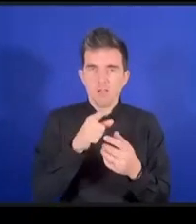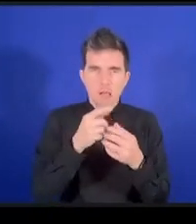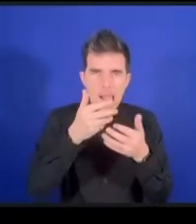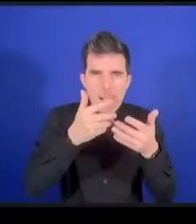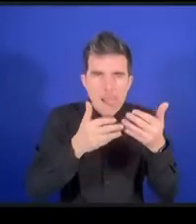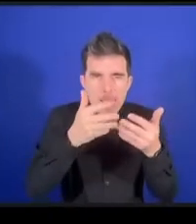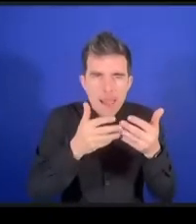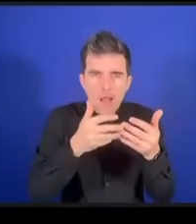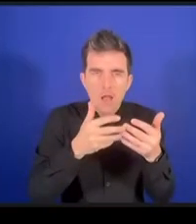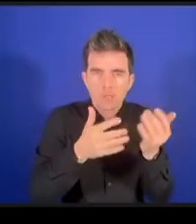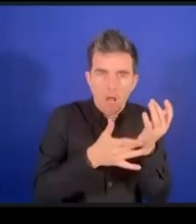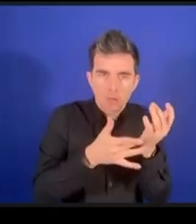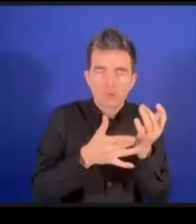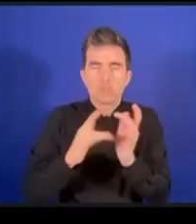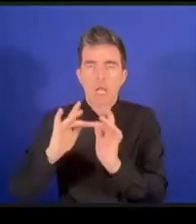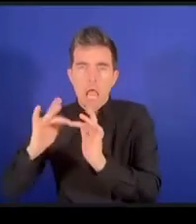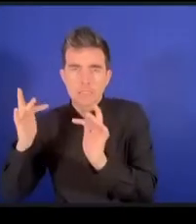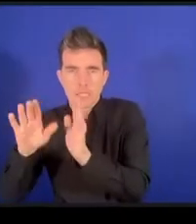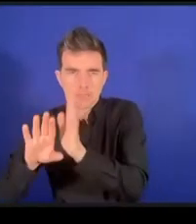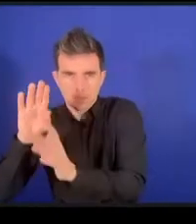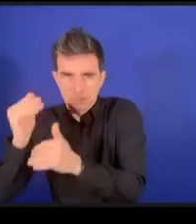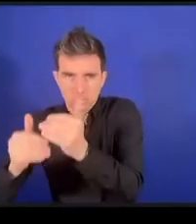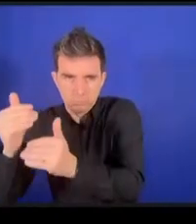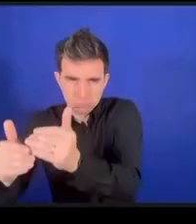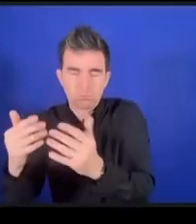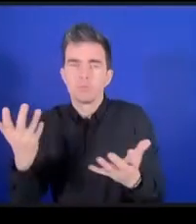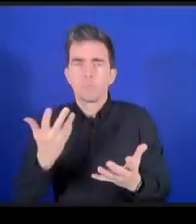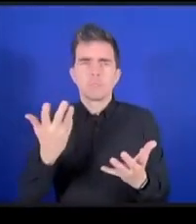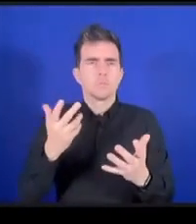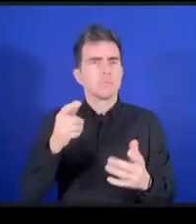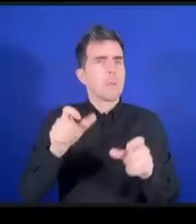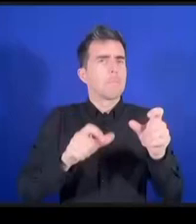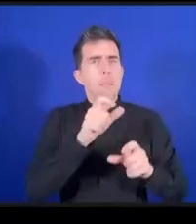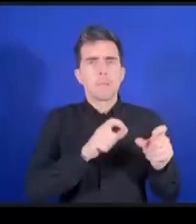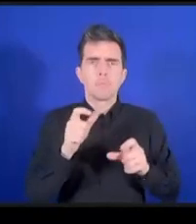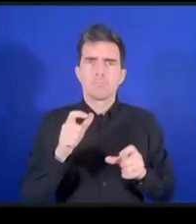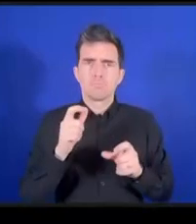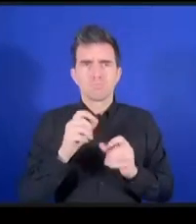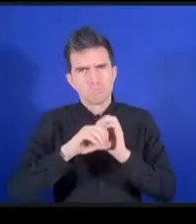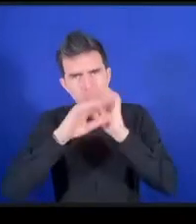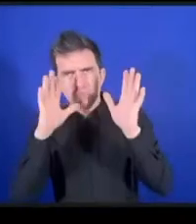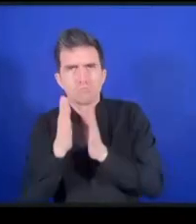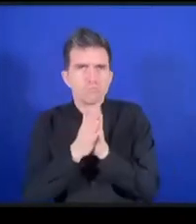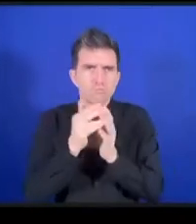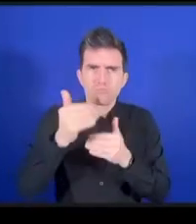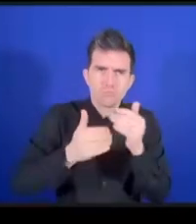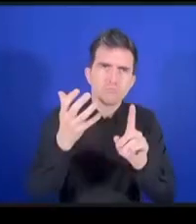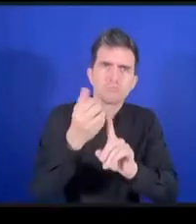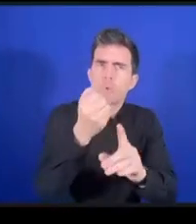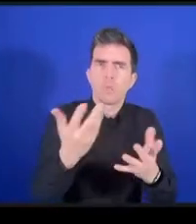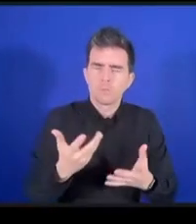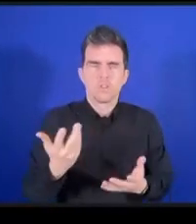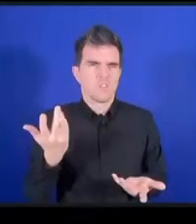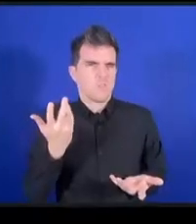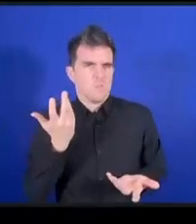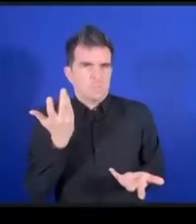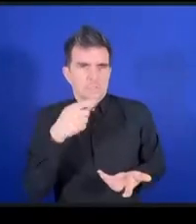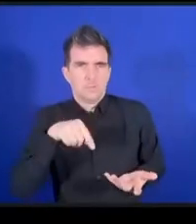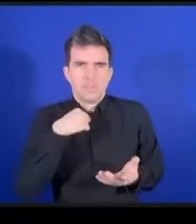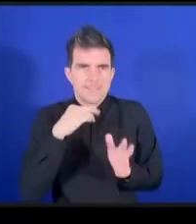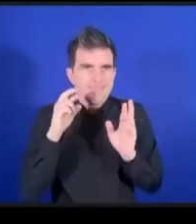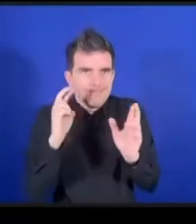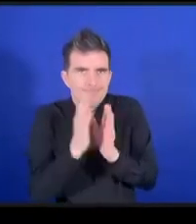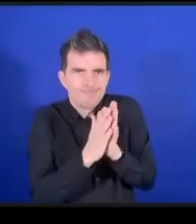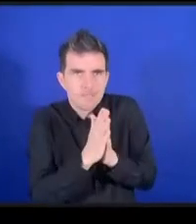на людей на что Мы надеемся что произойдёт что не произойдёт чего не хватает и соста создать